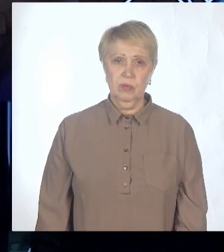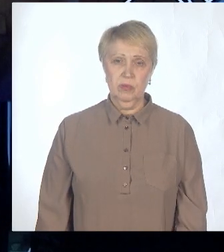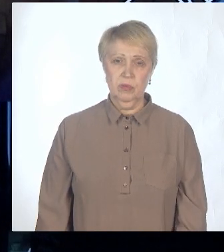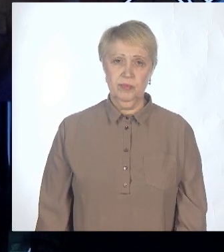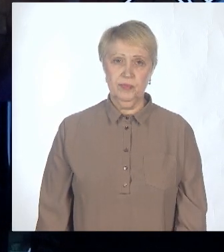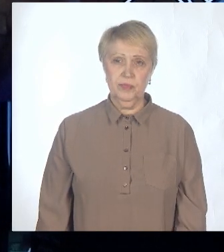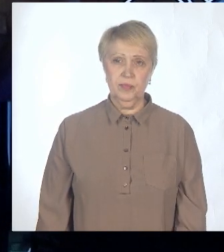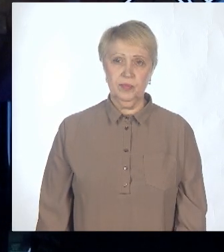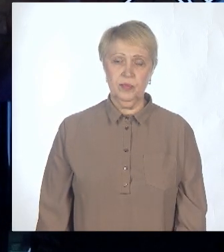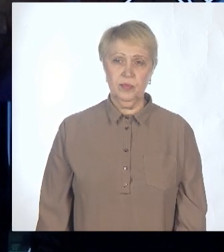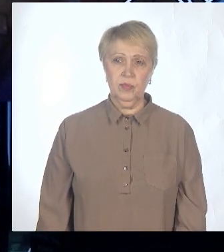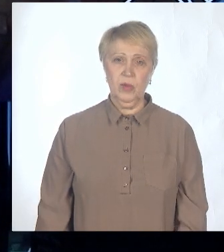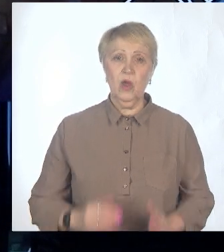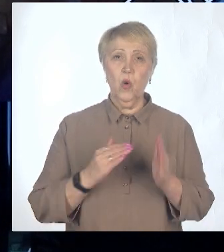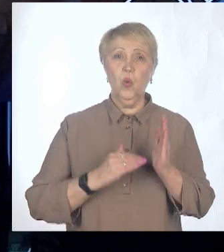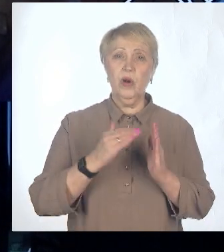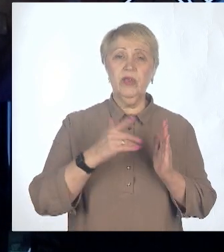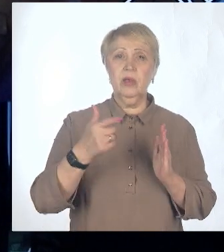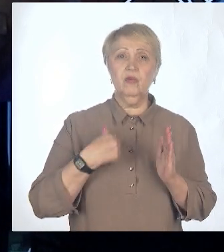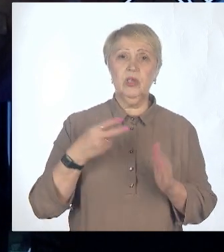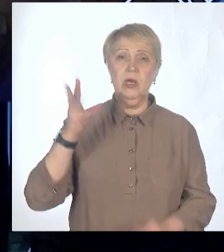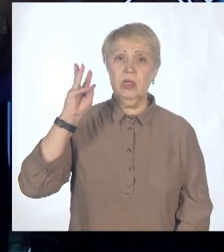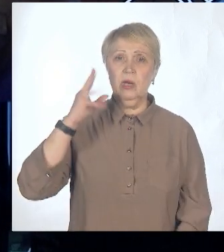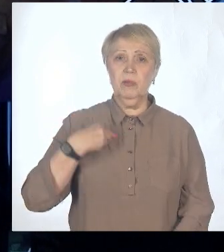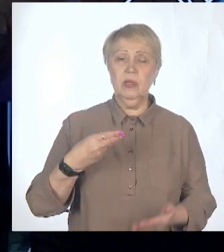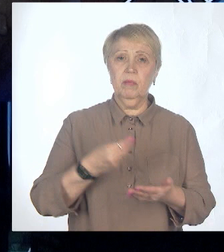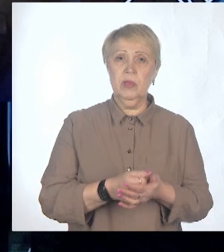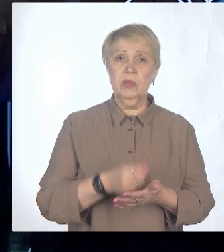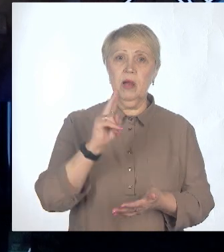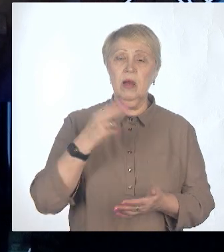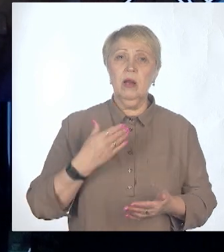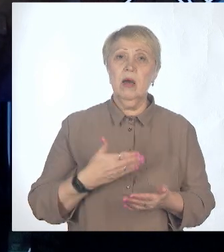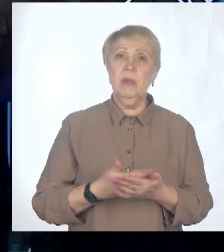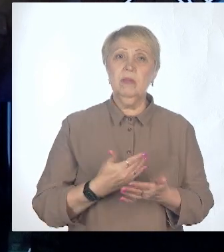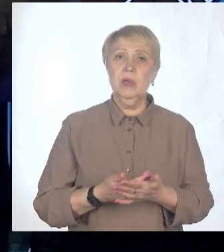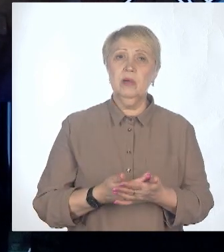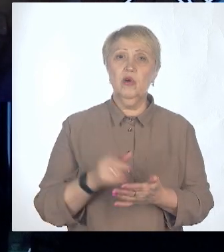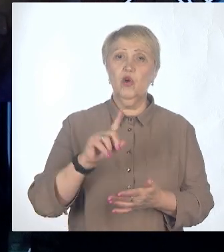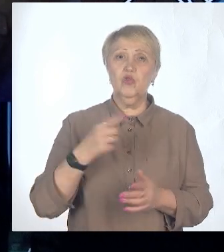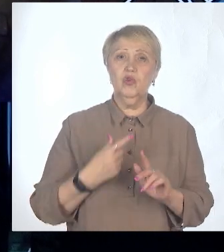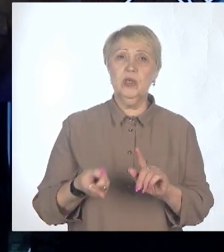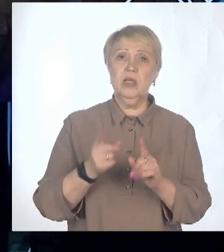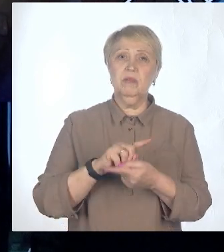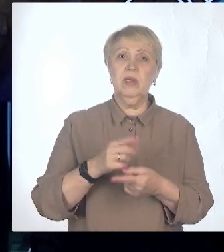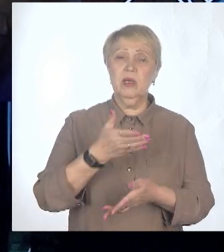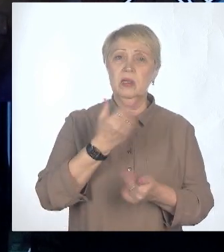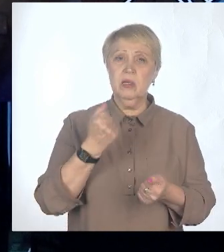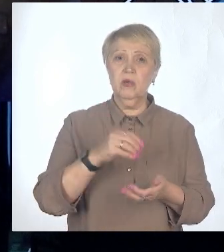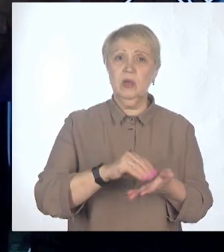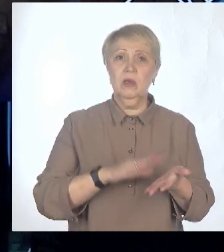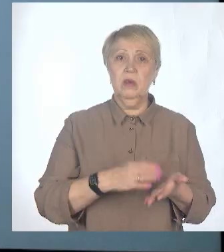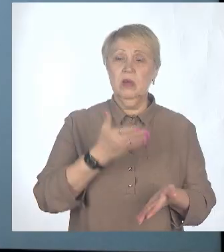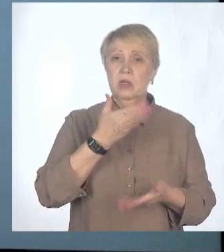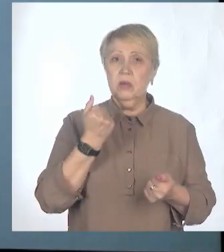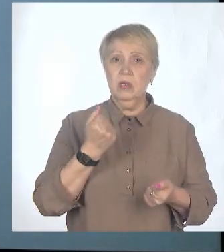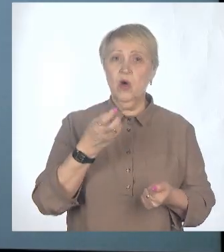По уровням заработных плат, как предлагаемой, так и ожидаемой, каких-то глобальных изменений тоже пока не успели зарегистрировать, но